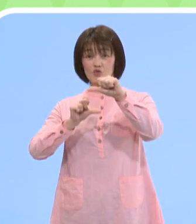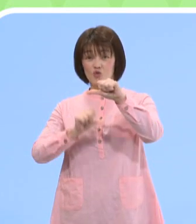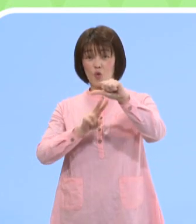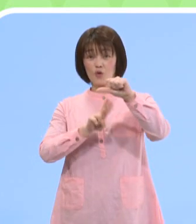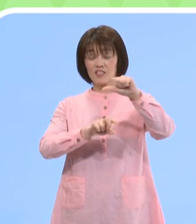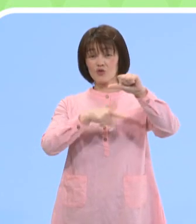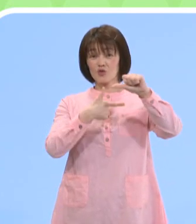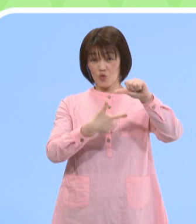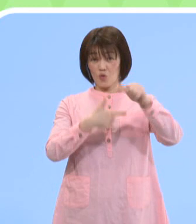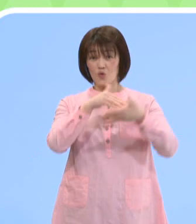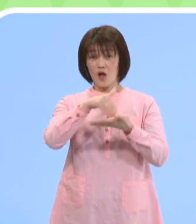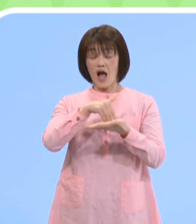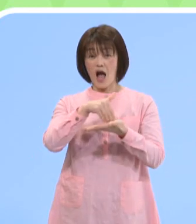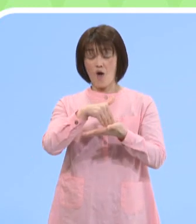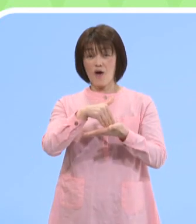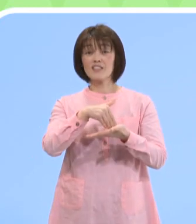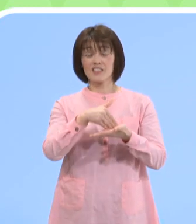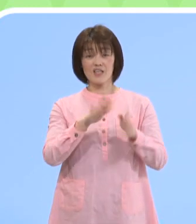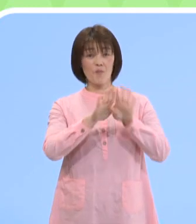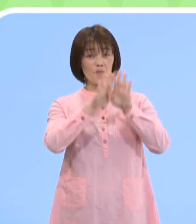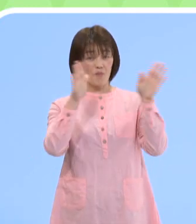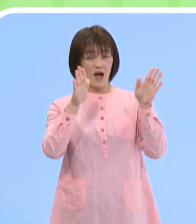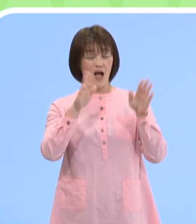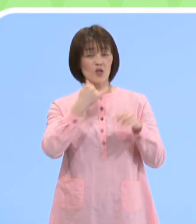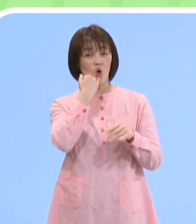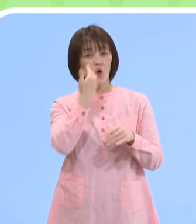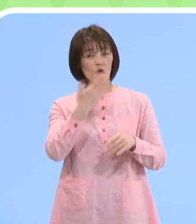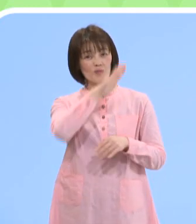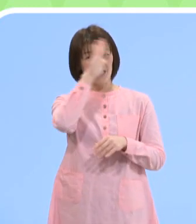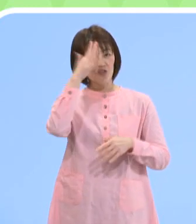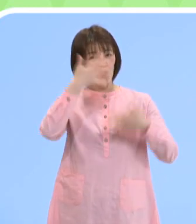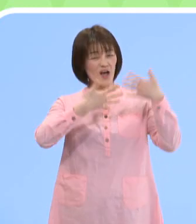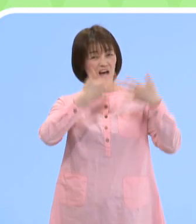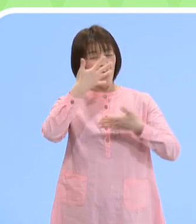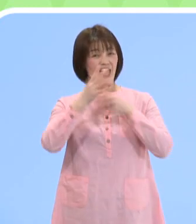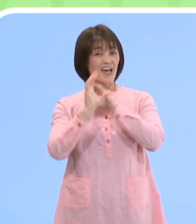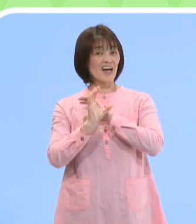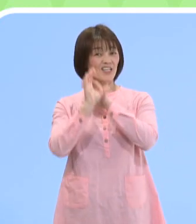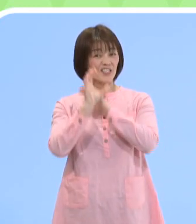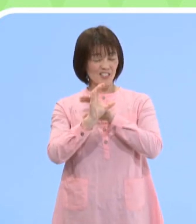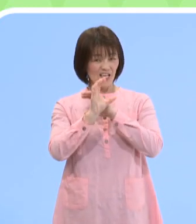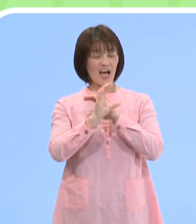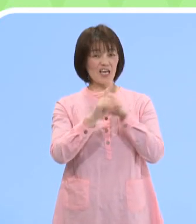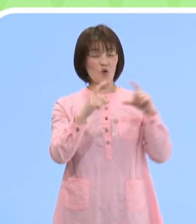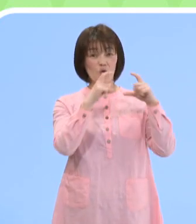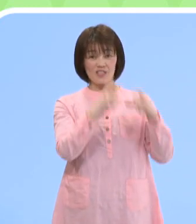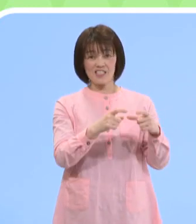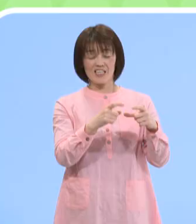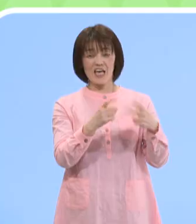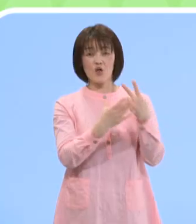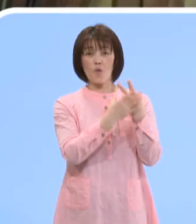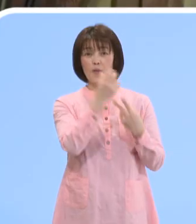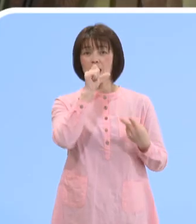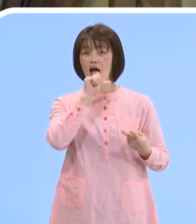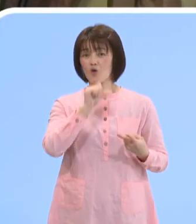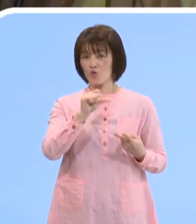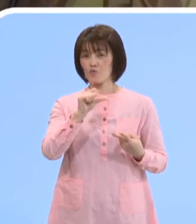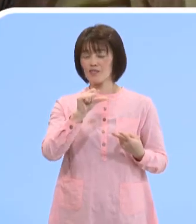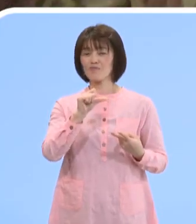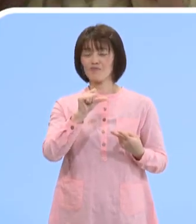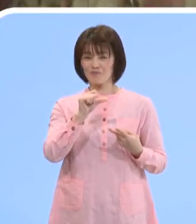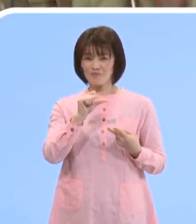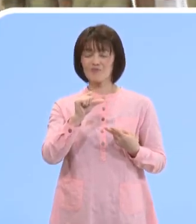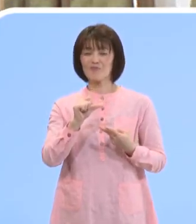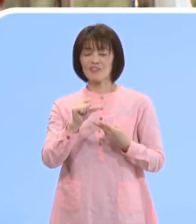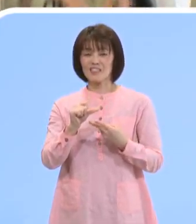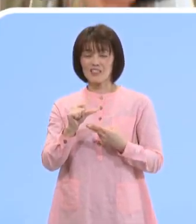日26日に淡路島で開催される海空映画祭のプレミアムチケットをペア5組、今